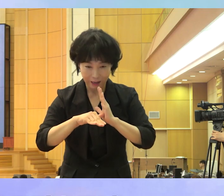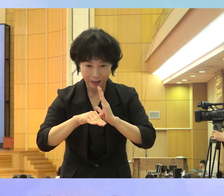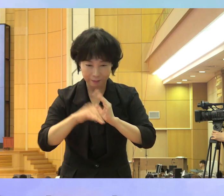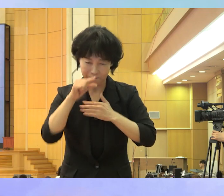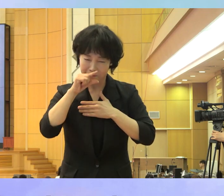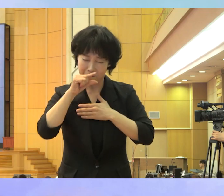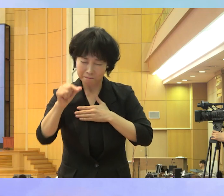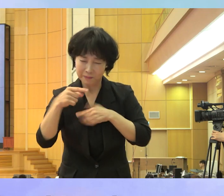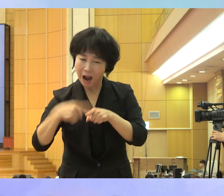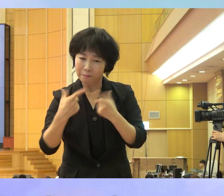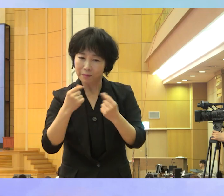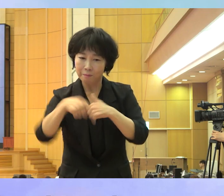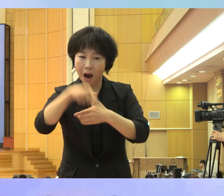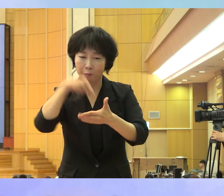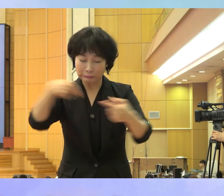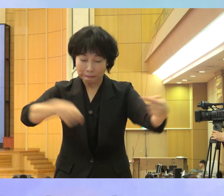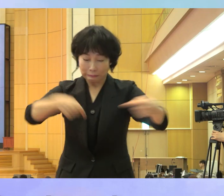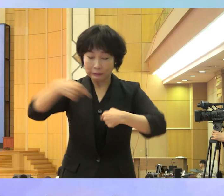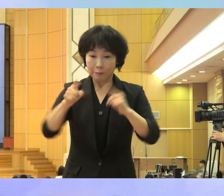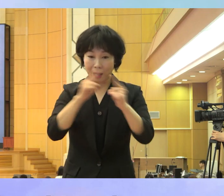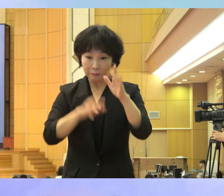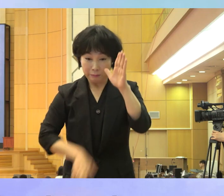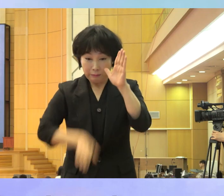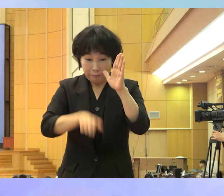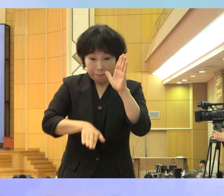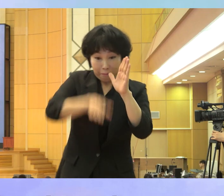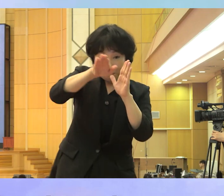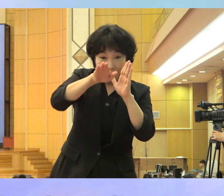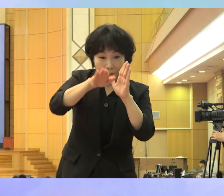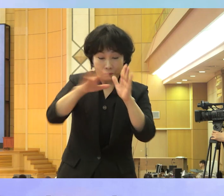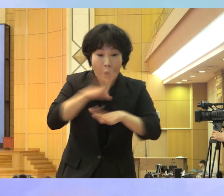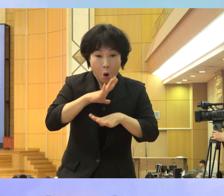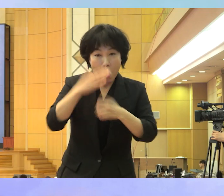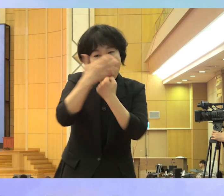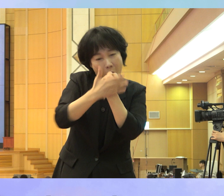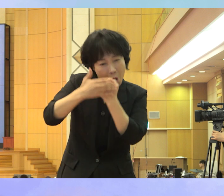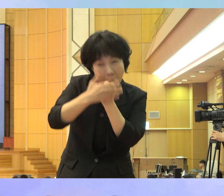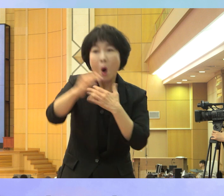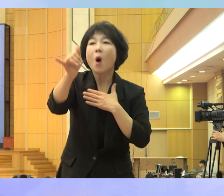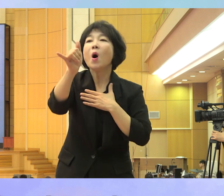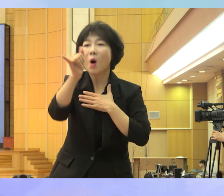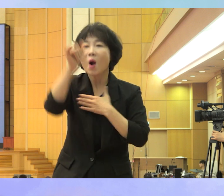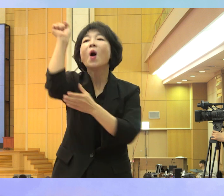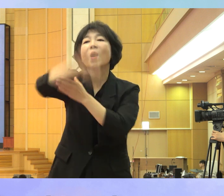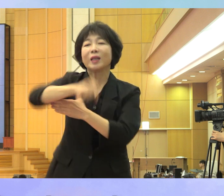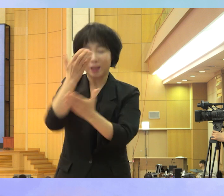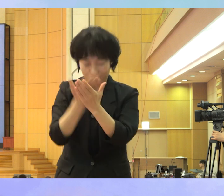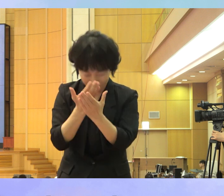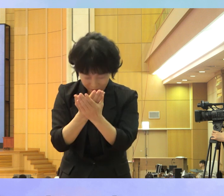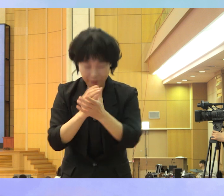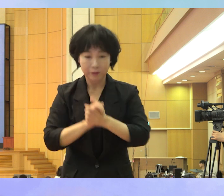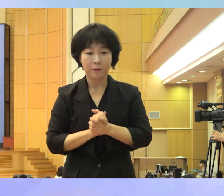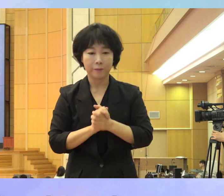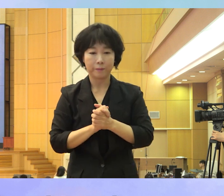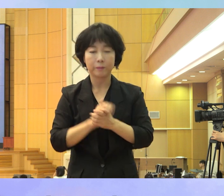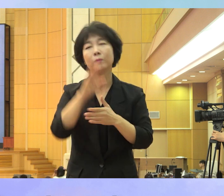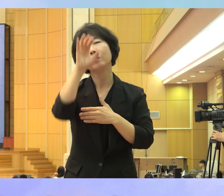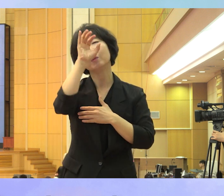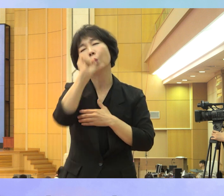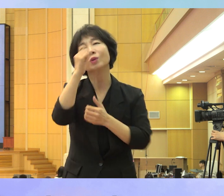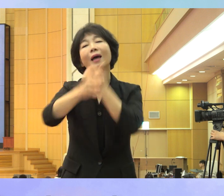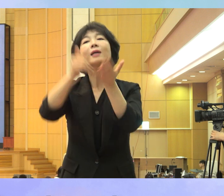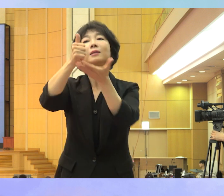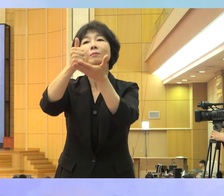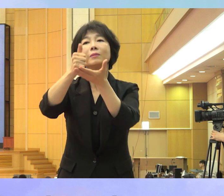말씀이 우리의 심령에 가득 채워지는 놀라운 은혜가 있게 하여 주시옵소서. 참 좋으신 아버지 하나님,